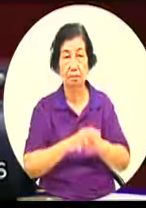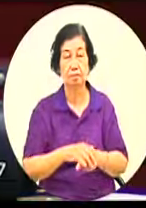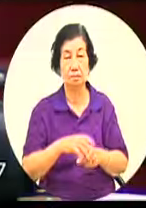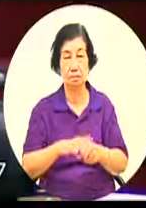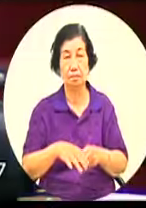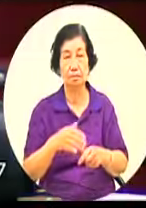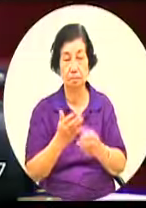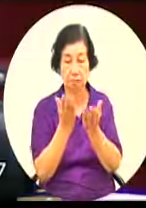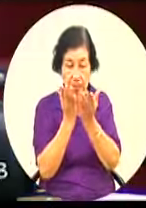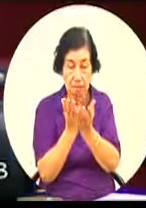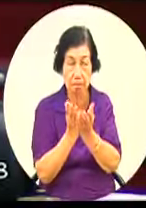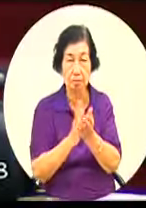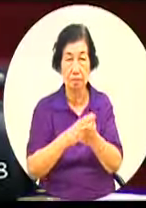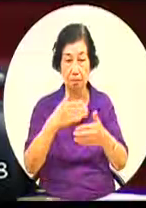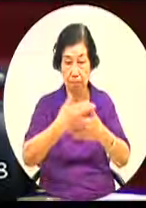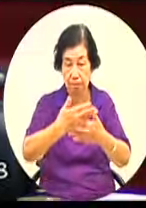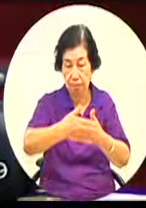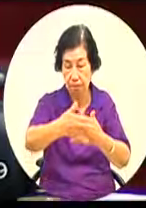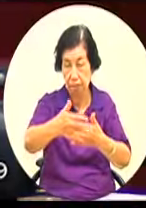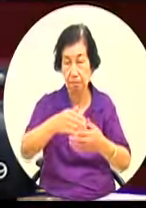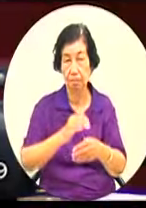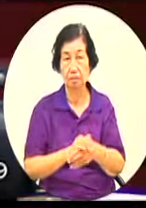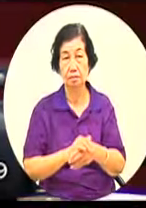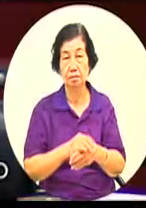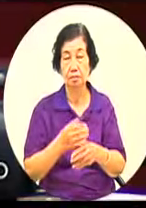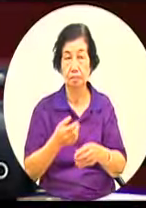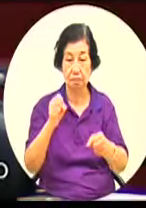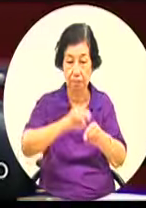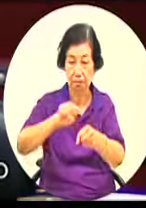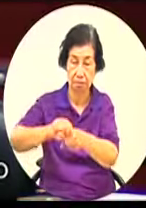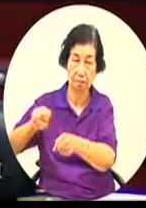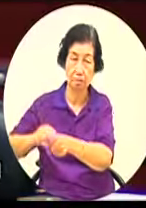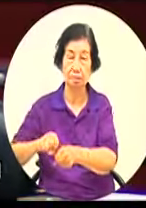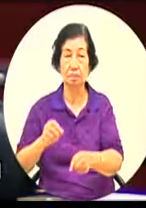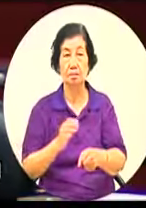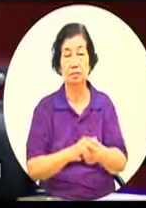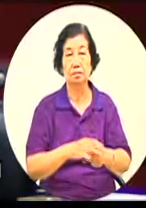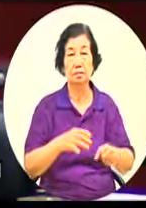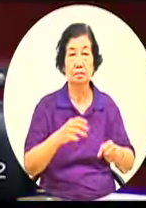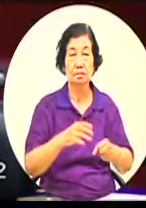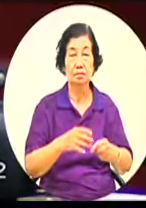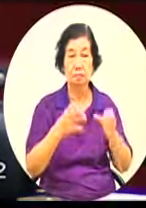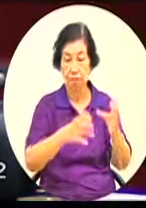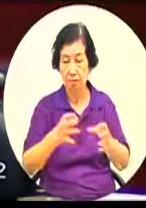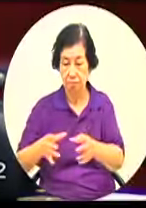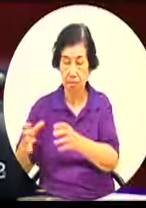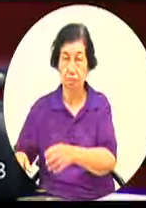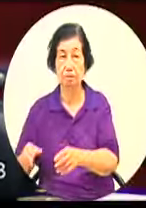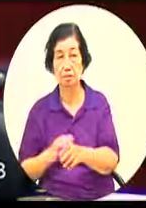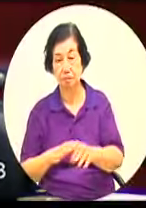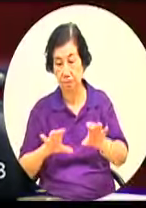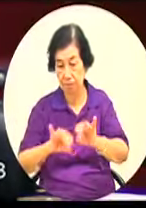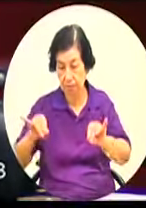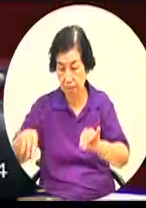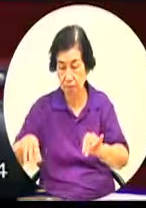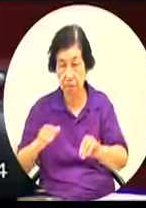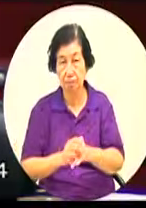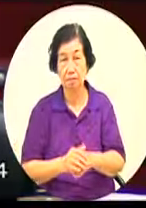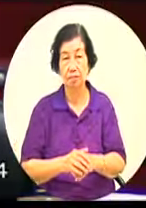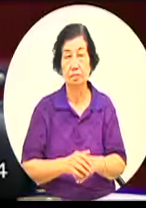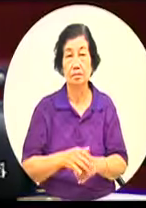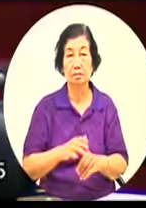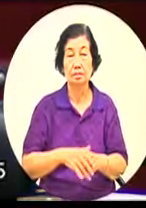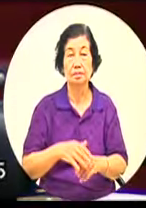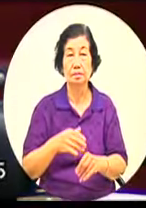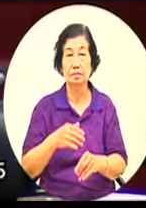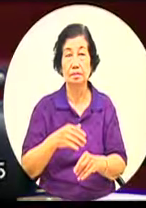是不是可以广设一下在各个区域，让我们高雄市需要学习的长辈呢，也都